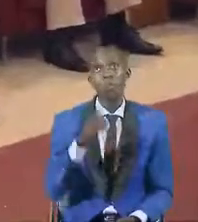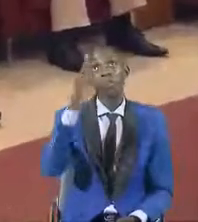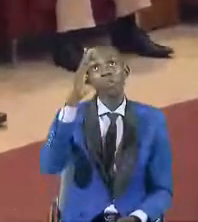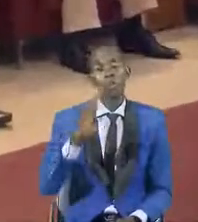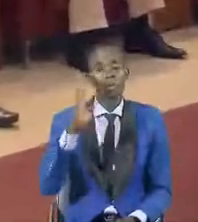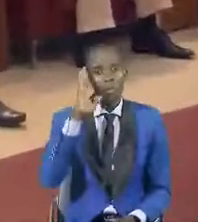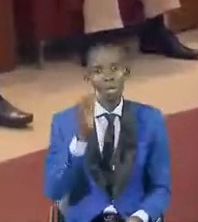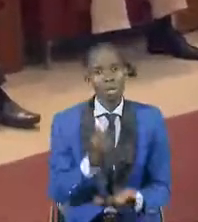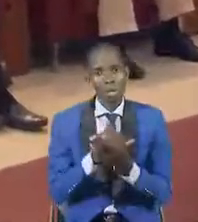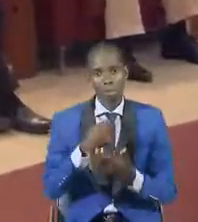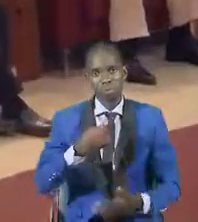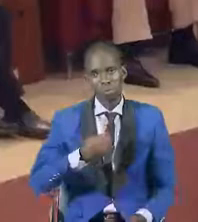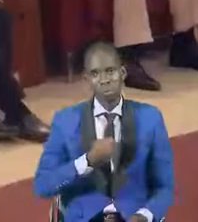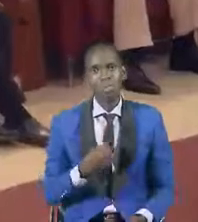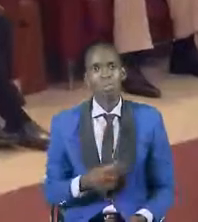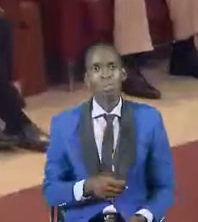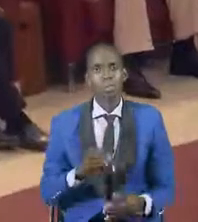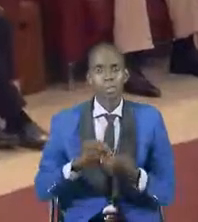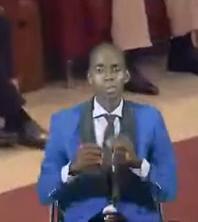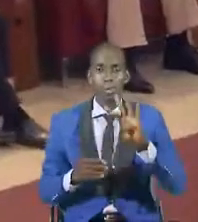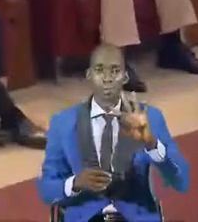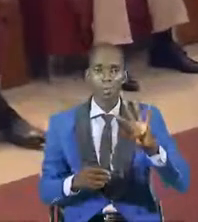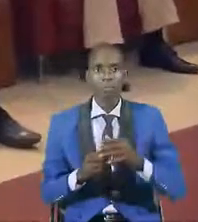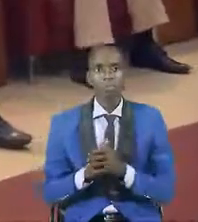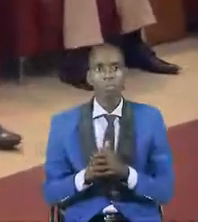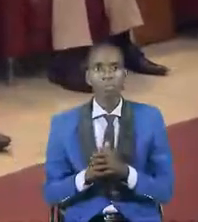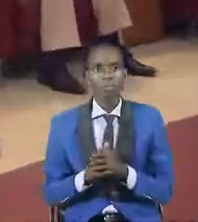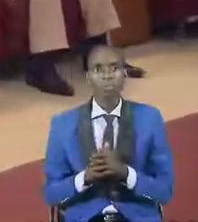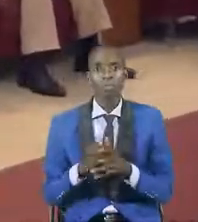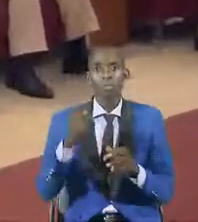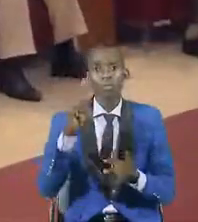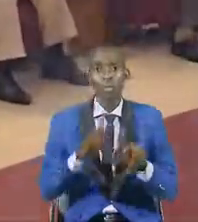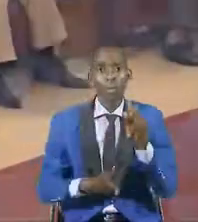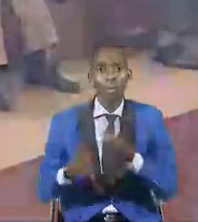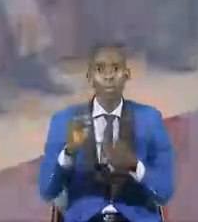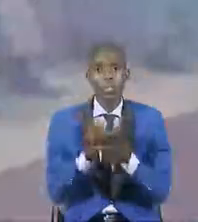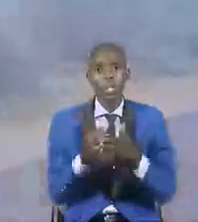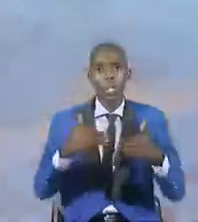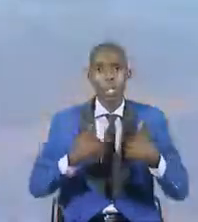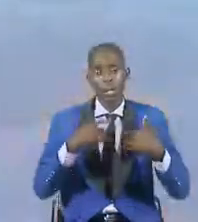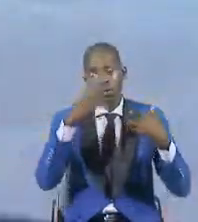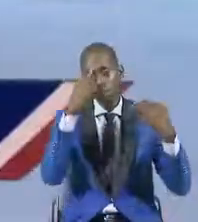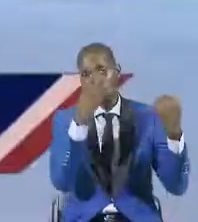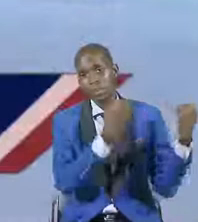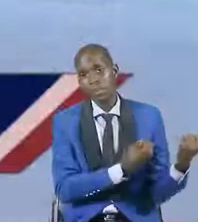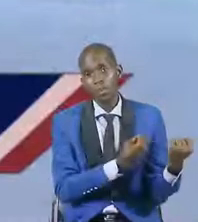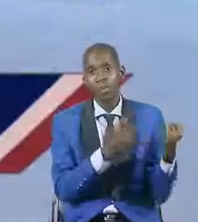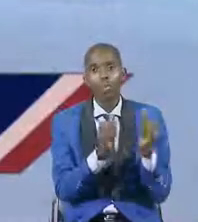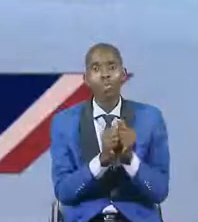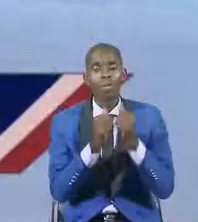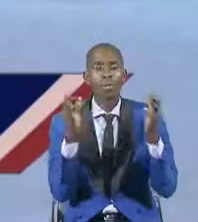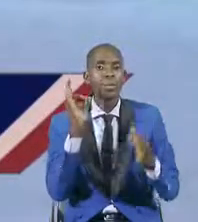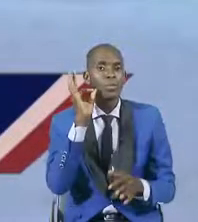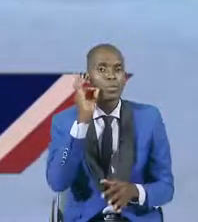aider. Puisse Dieu m'aider. Le numéro 4, on voit les gens qui ont la foi